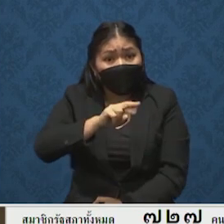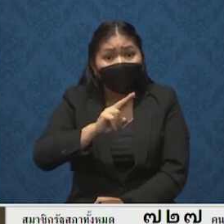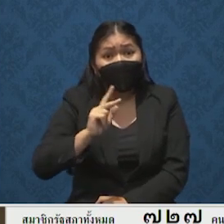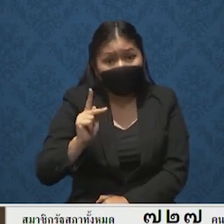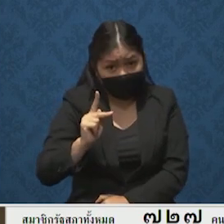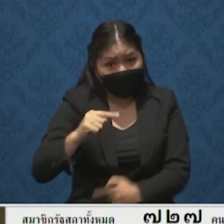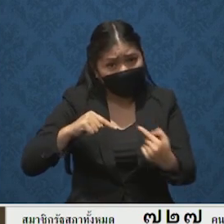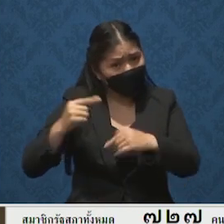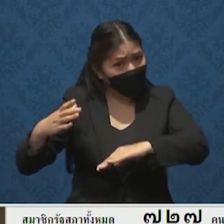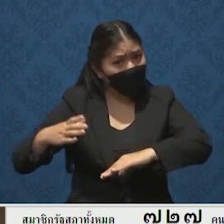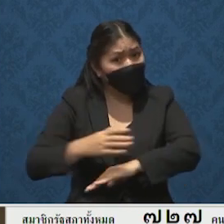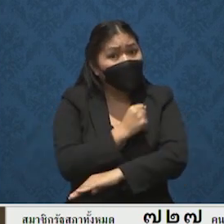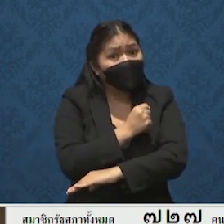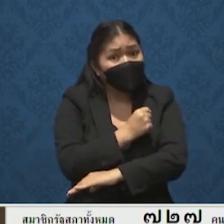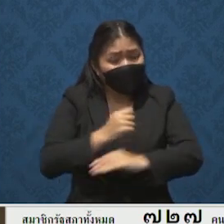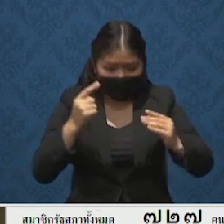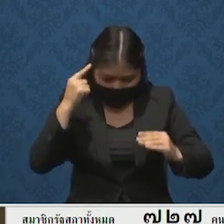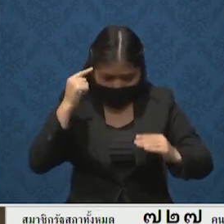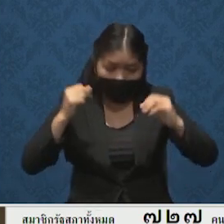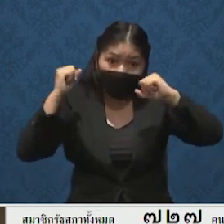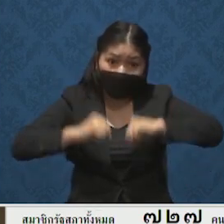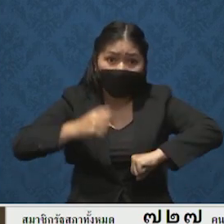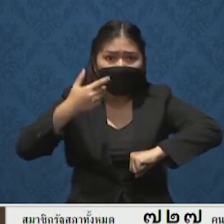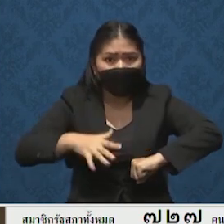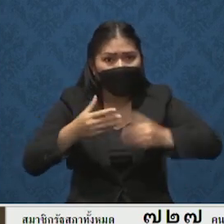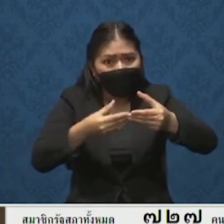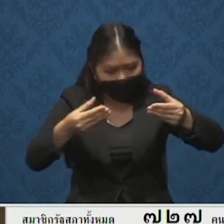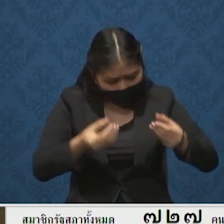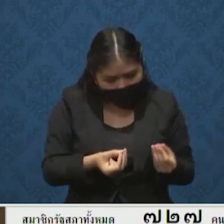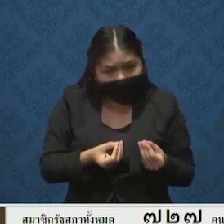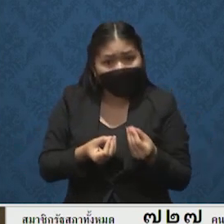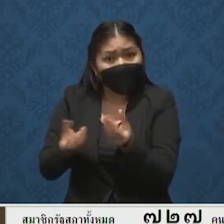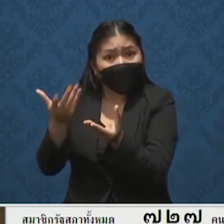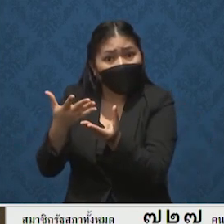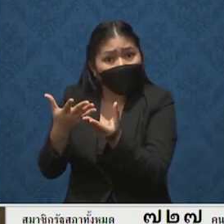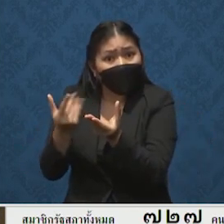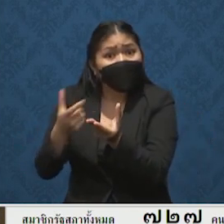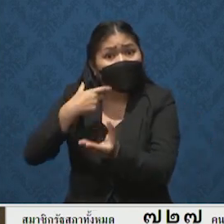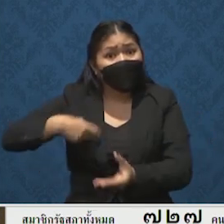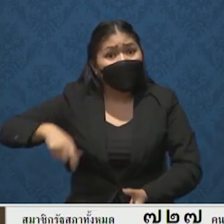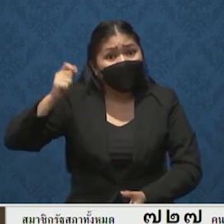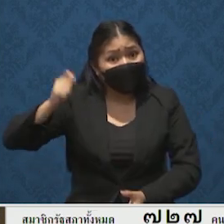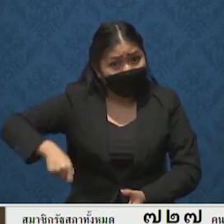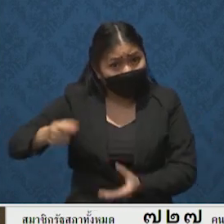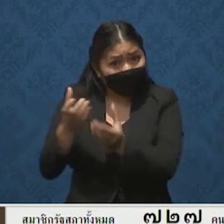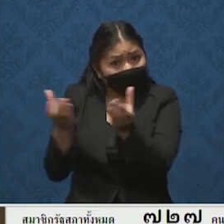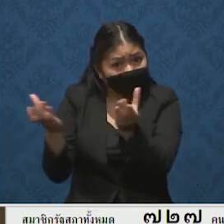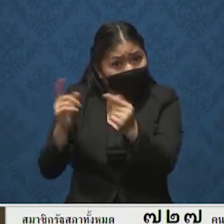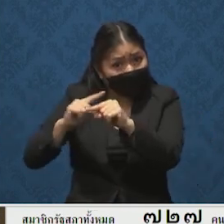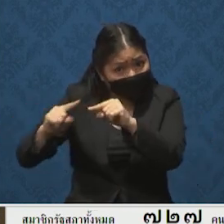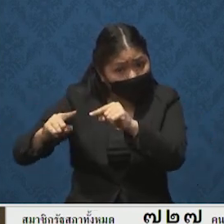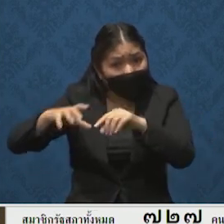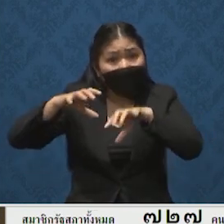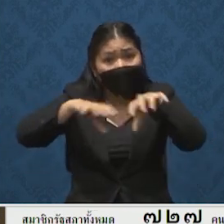อบไปแล้วนั้นได้มีการส่งให้ในความเห็นผมนะครับต้องส่งให้ศาลรัฐธรรมนูญศาลฎีกาและองค์กรอิสระที่เกี่ย